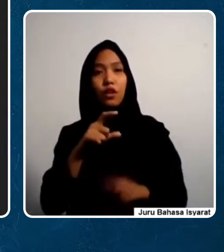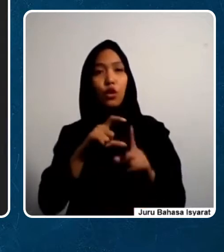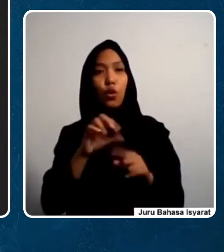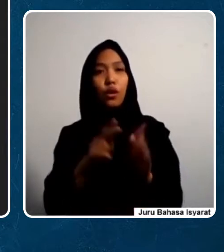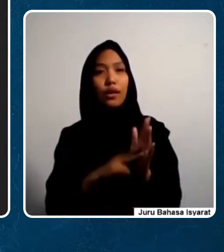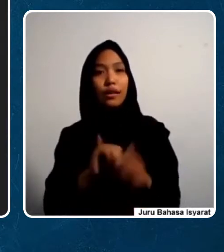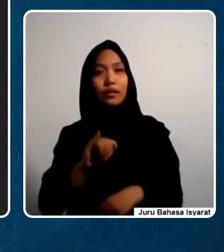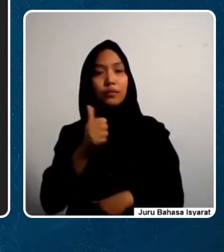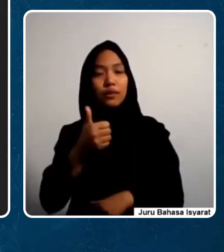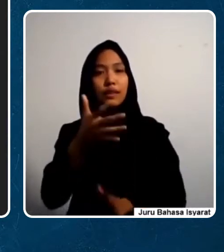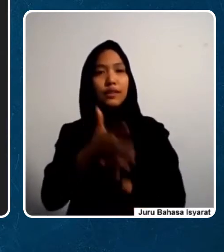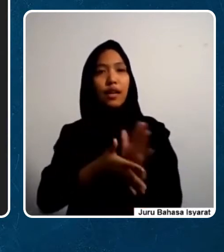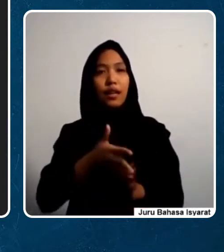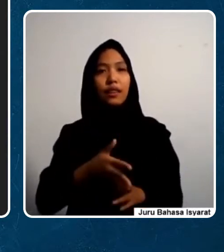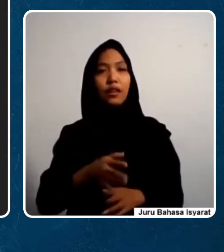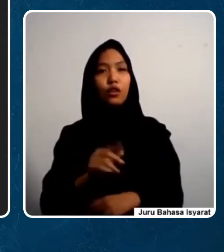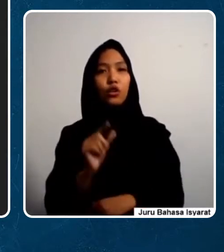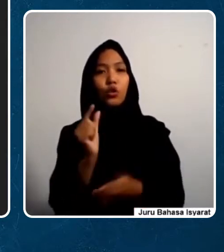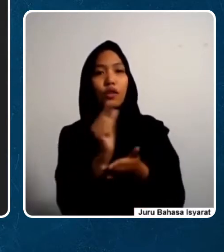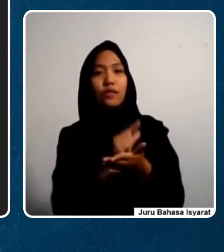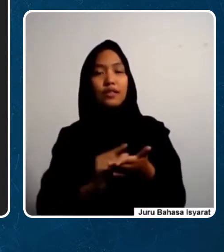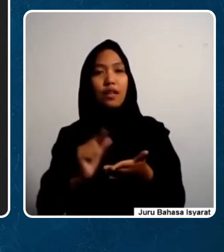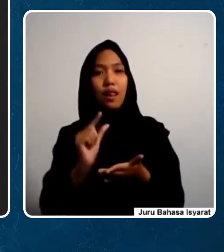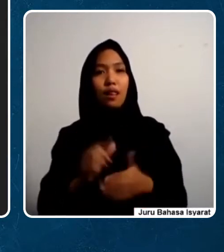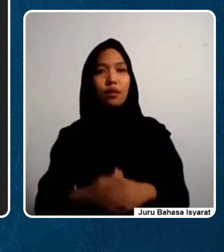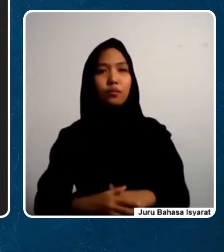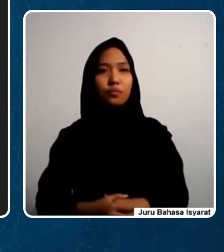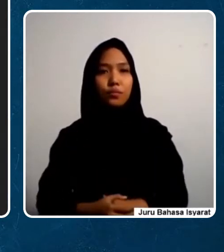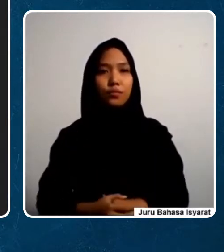tunarungu, tuna ya tuli ada. Terus